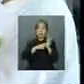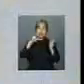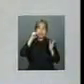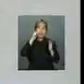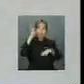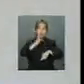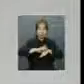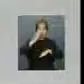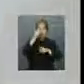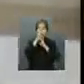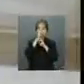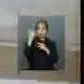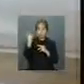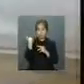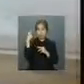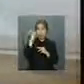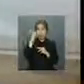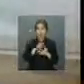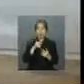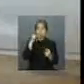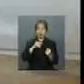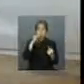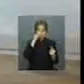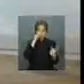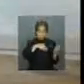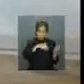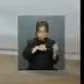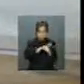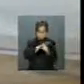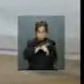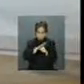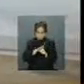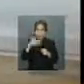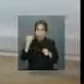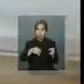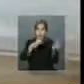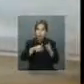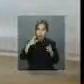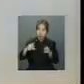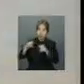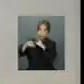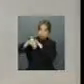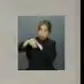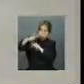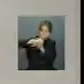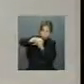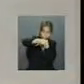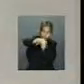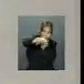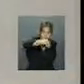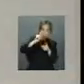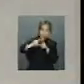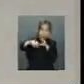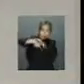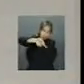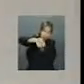ใหม่นอกจากต้องควบคุมปริมาณน้ำการเลือกใช้และวิธีการจับผู้การให้ถูกต้องเพื่อให้เกิดมิติของแสงเง